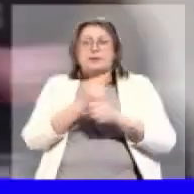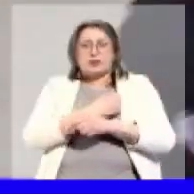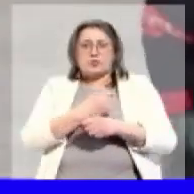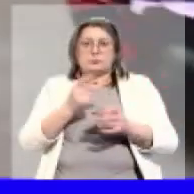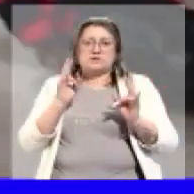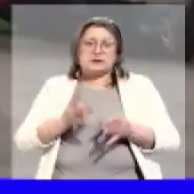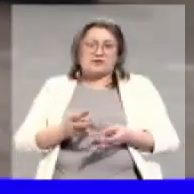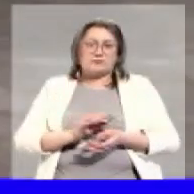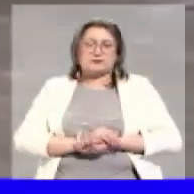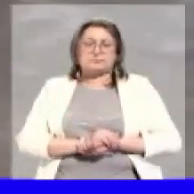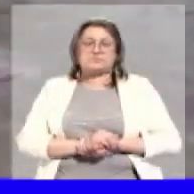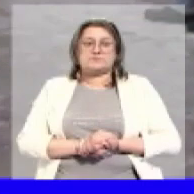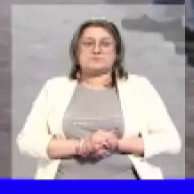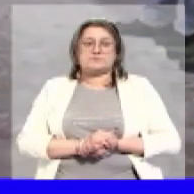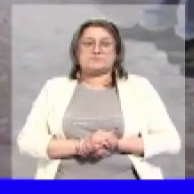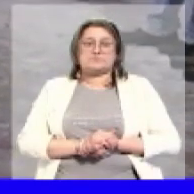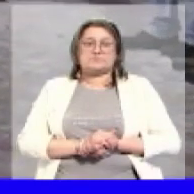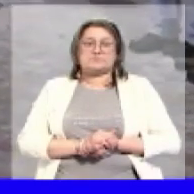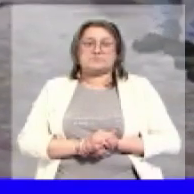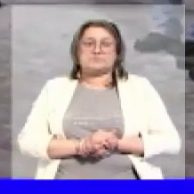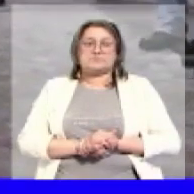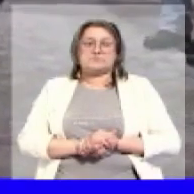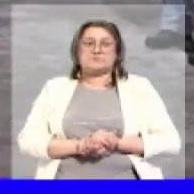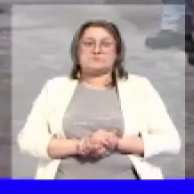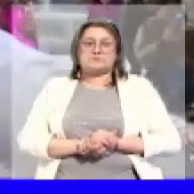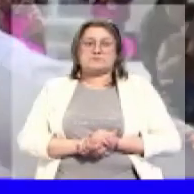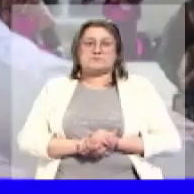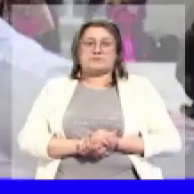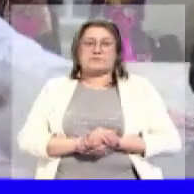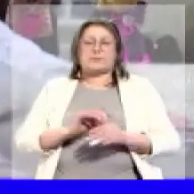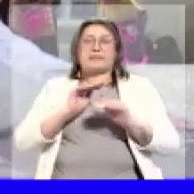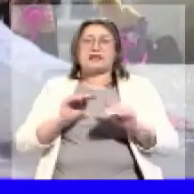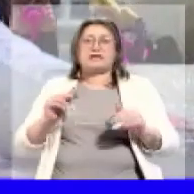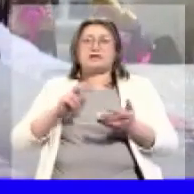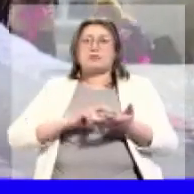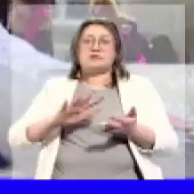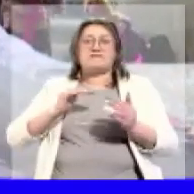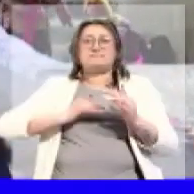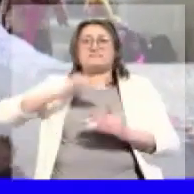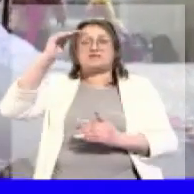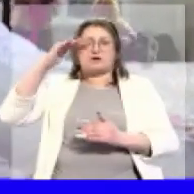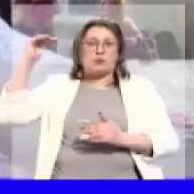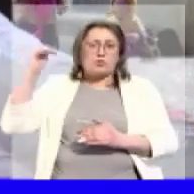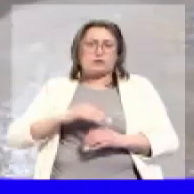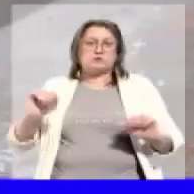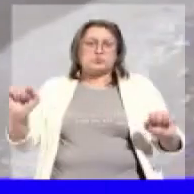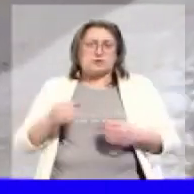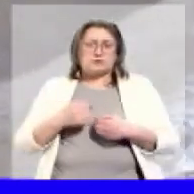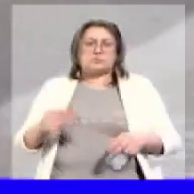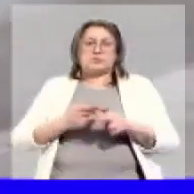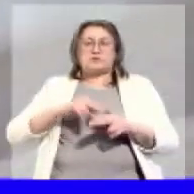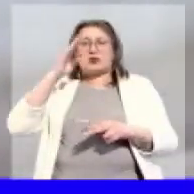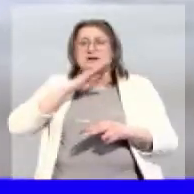аты бала, көңілі далада, қимылы шапшаң. Олар биік сырғанақтан да, қатты жылдамдықтан да қорықпайды. Сондықтан